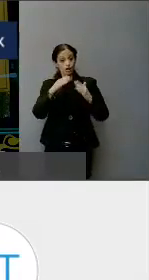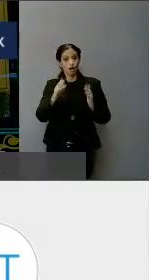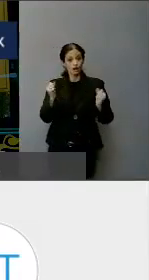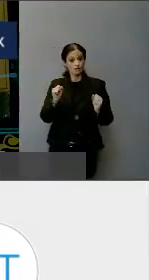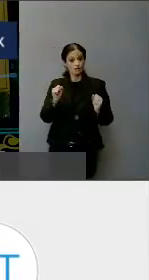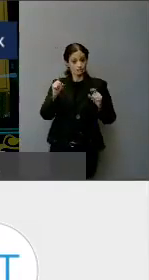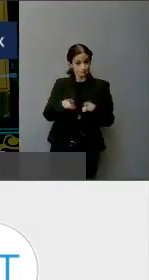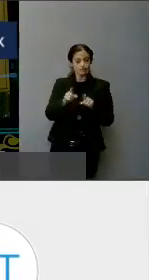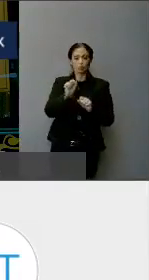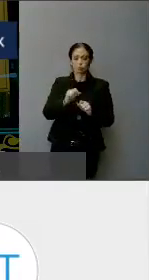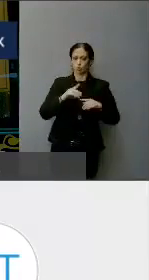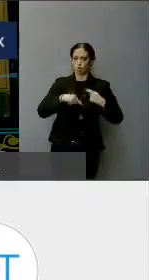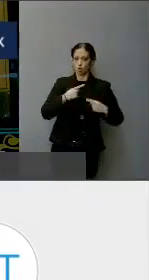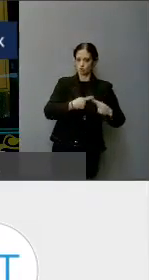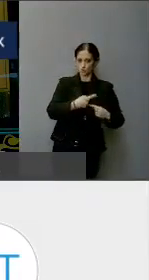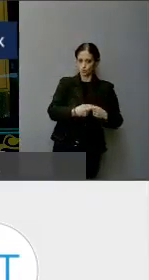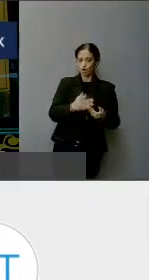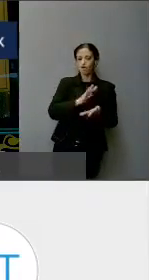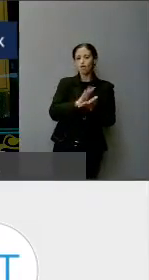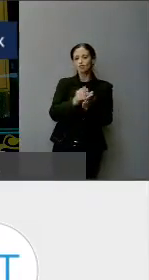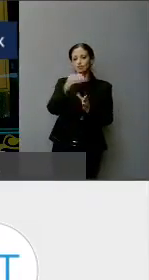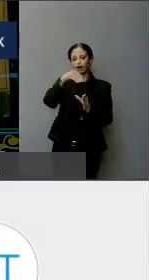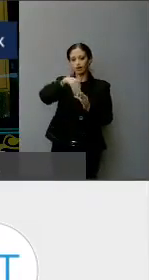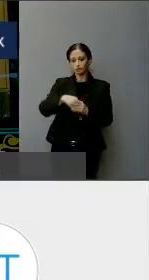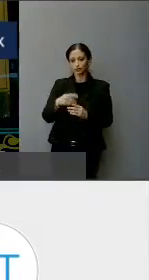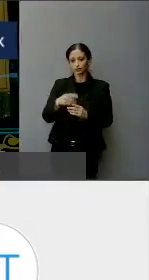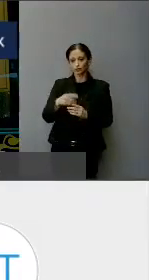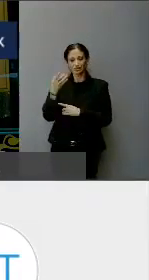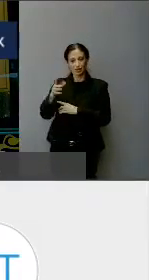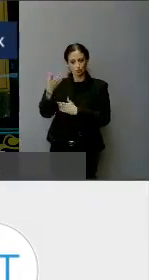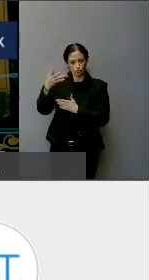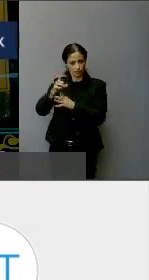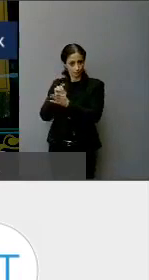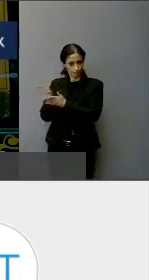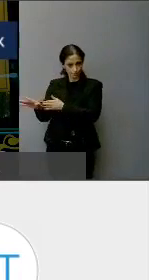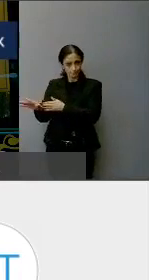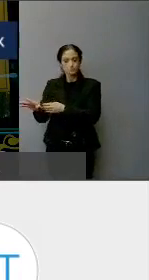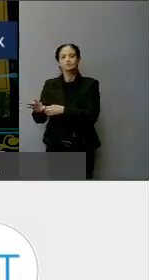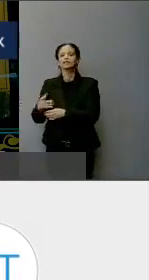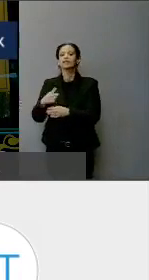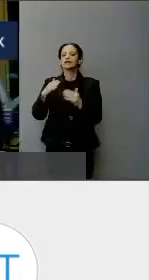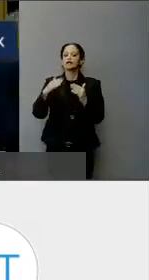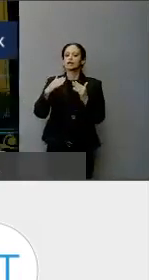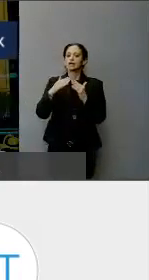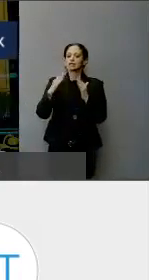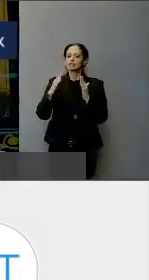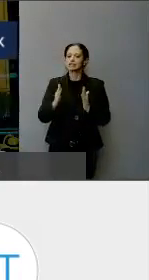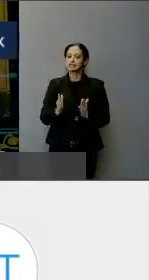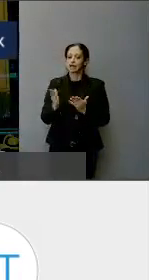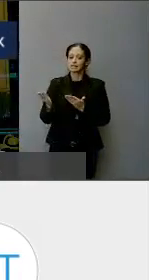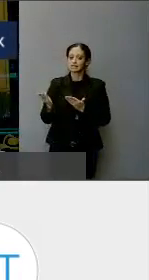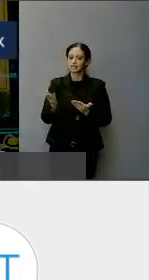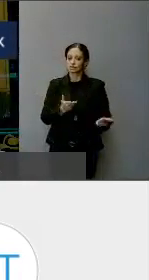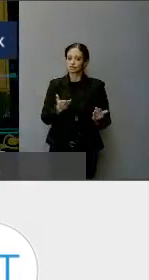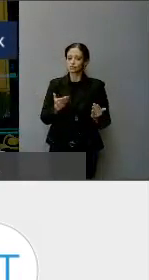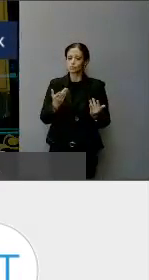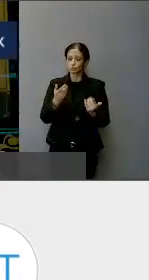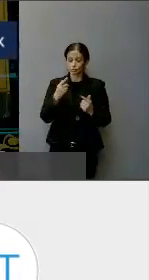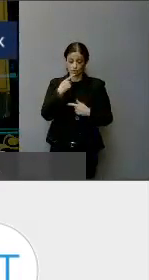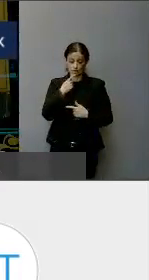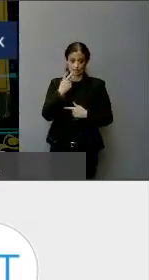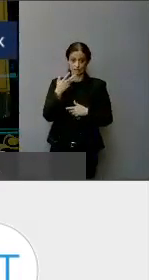subentrano nella titolarità del contratto considerato che presso le case rifugio le case accoglienza che ospitano nell'emergenza le donne maltrattate